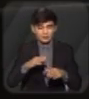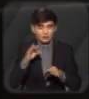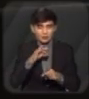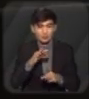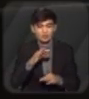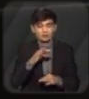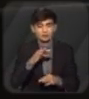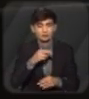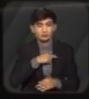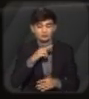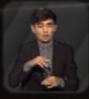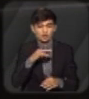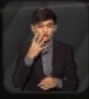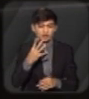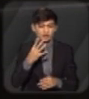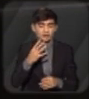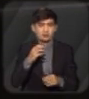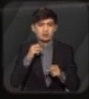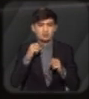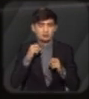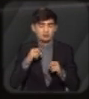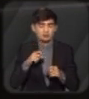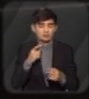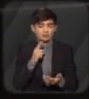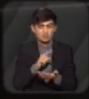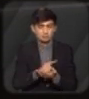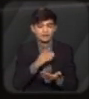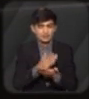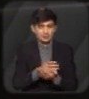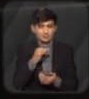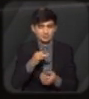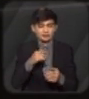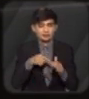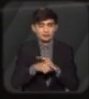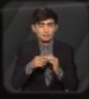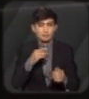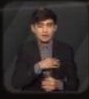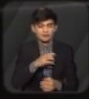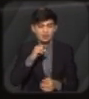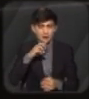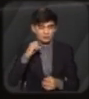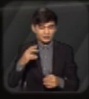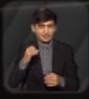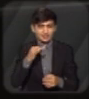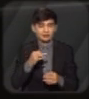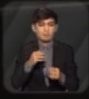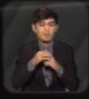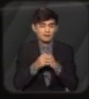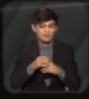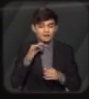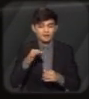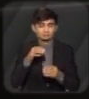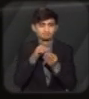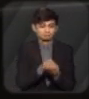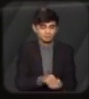В исламе для умершего соблюдают 4 обязательства. Это омовение усопшего, облачение в белый саван, прочтение погребальной молитвы и